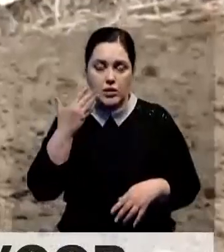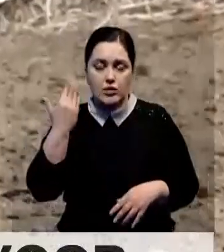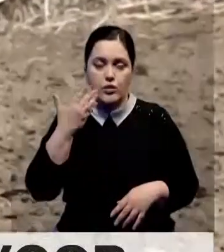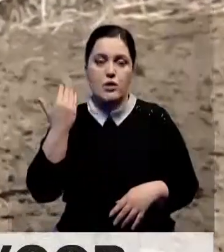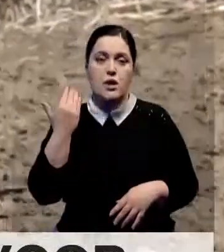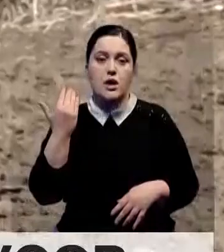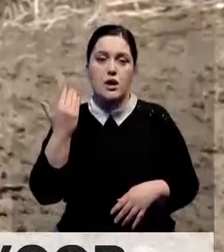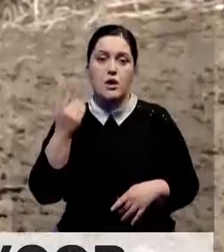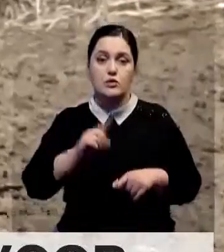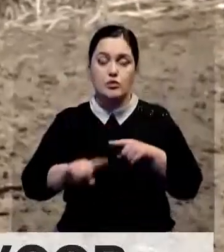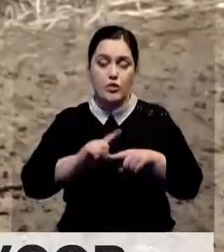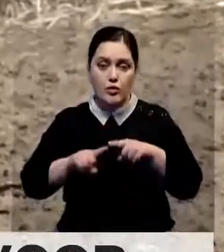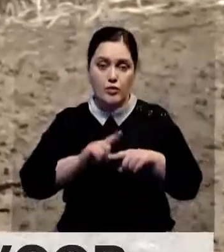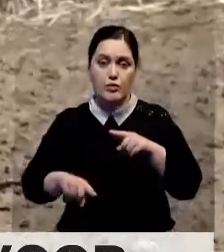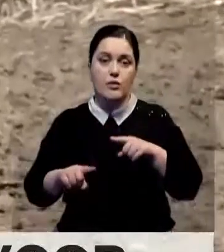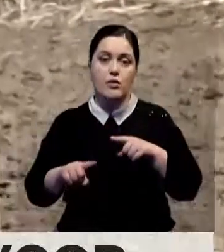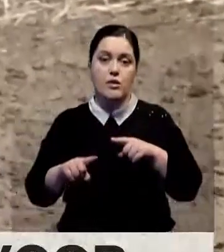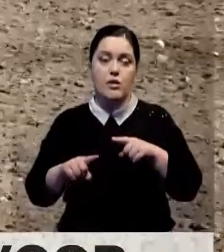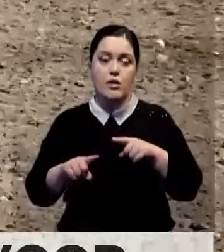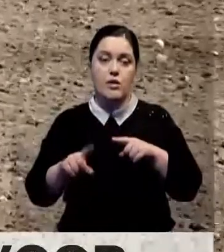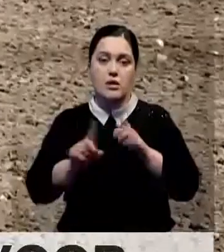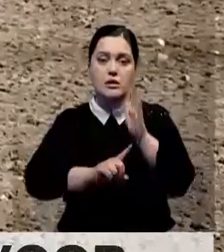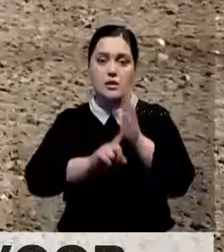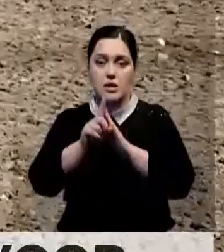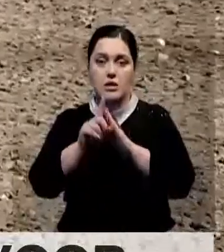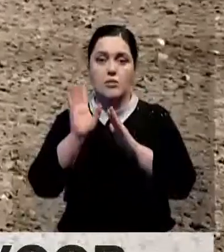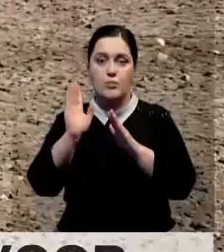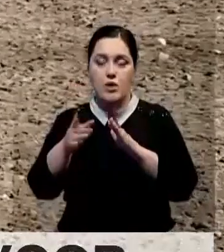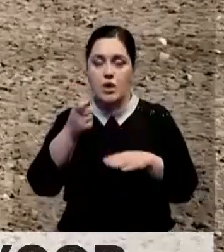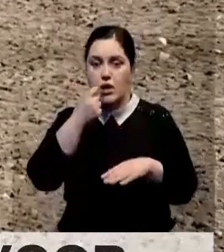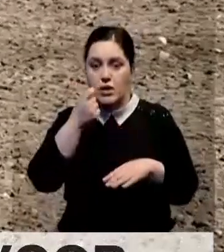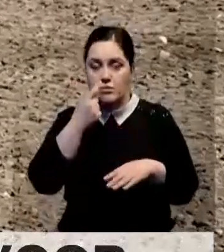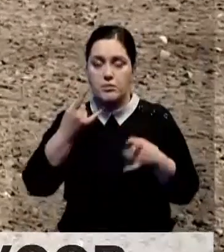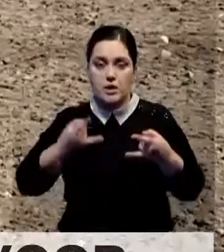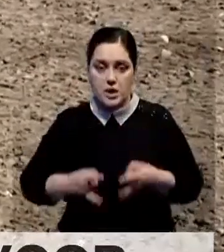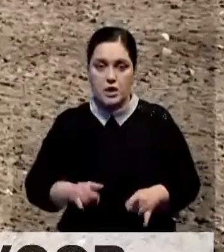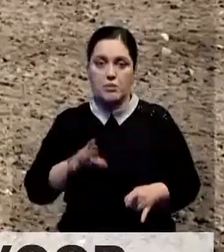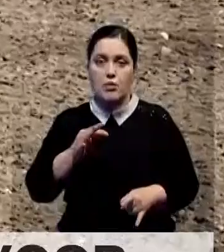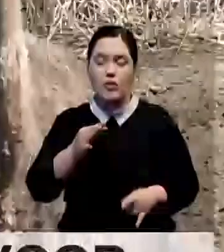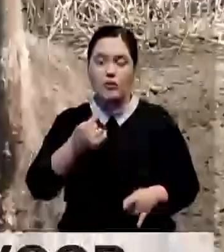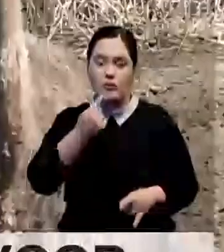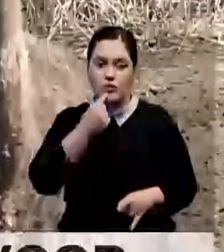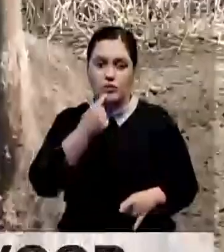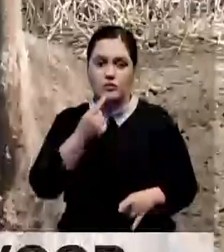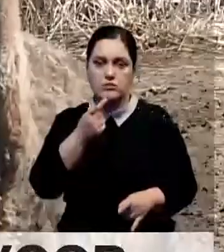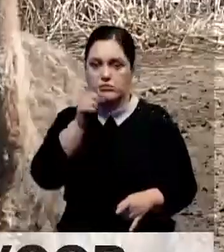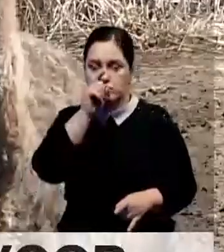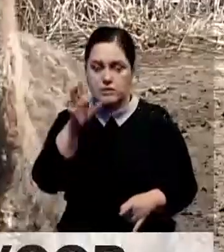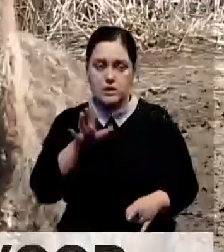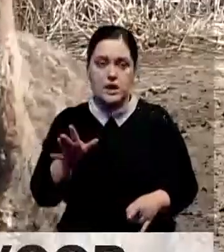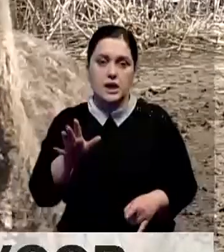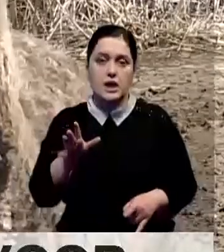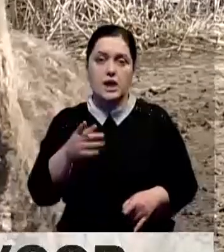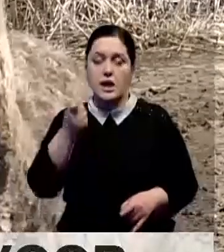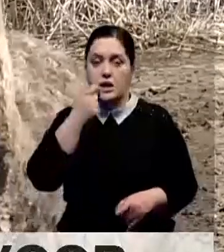обыкновенных птиц уже скоро у них как у остальных пернатых наступит время кладки яиц по вкусу они говорят местные ничуть не хуже чем куриные